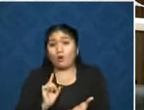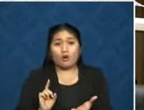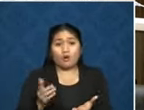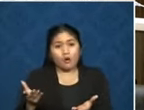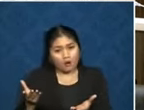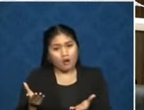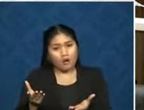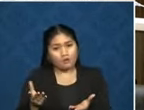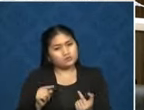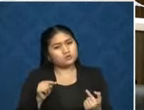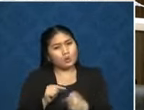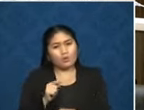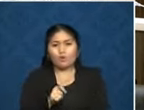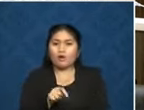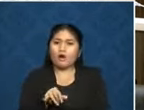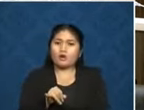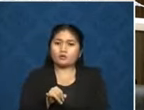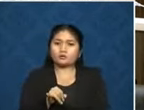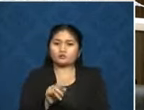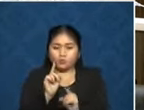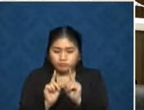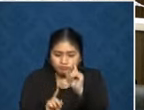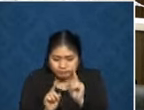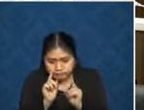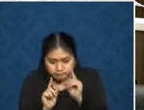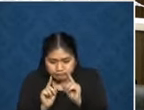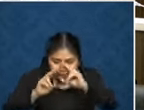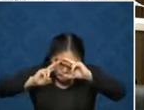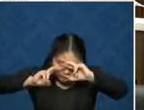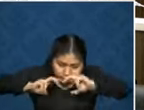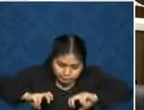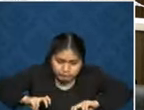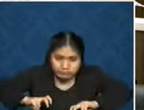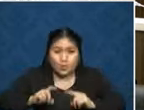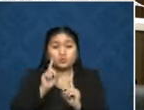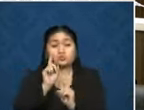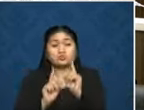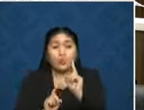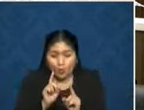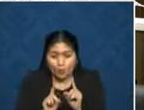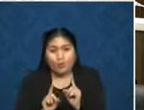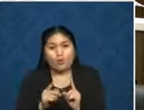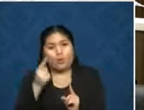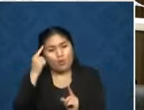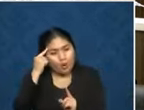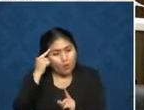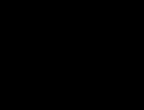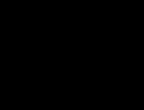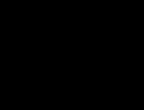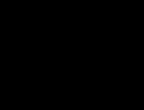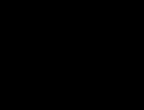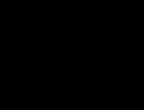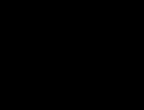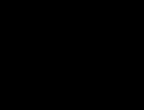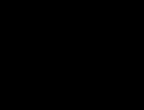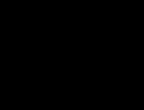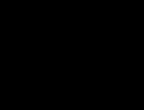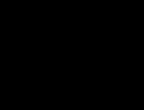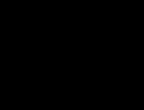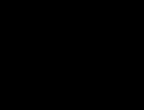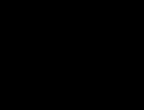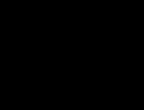การของ AI เนี่ยก็คือการประมวลผลโดยดูจากข้อมูลที่ได้รับเข้ามาอยู่ตลอดระยะเวลาซึ่งเป็น